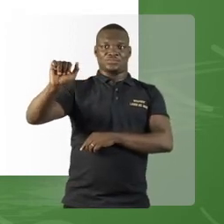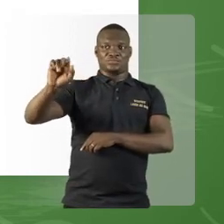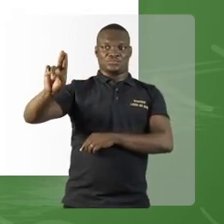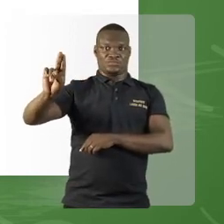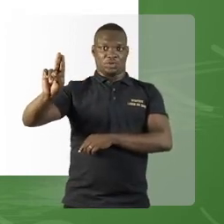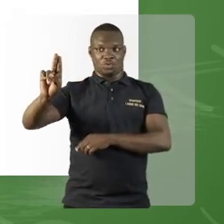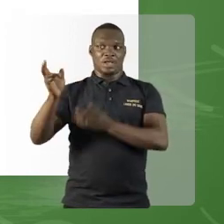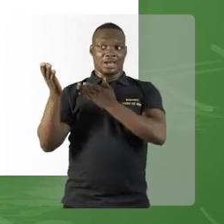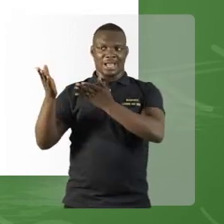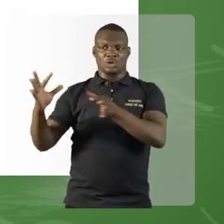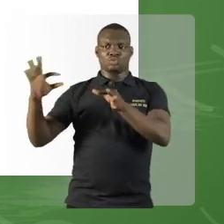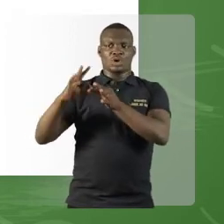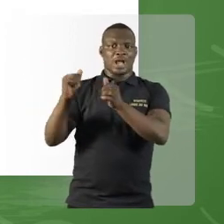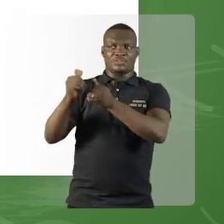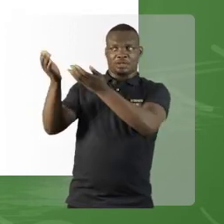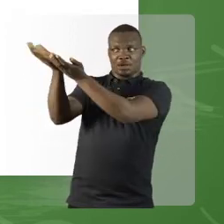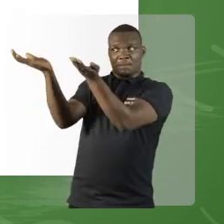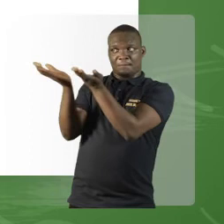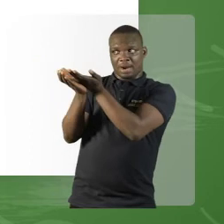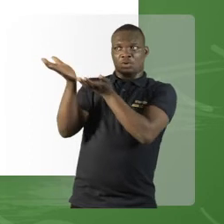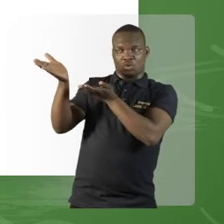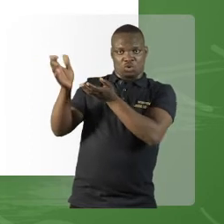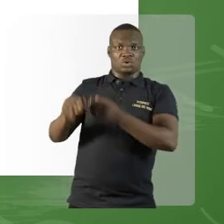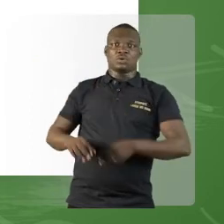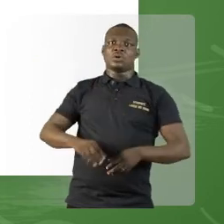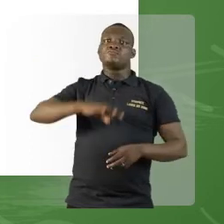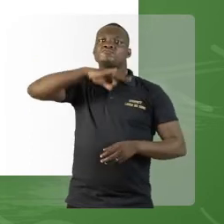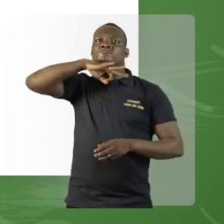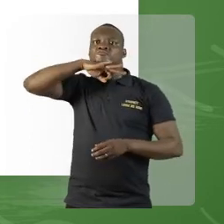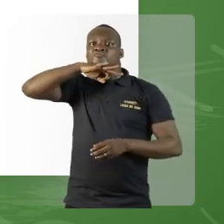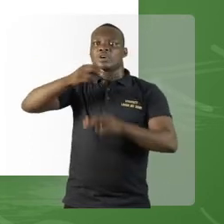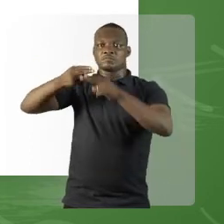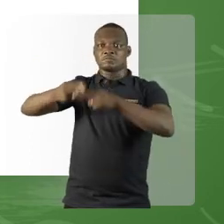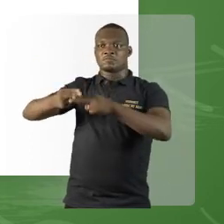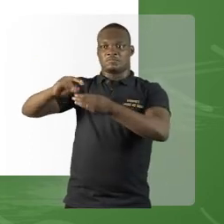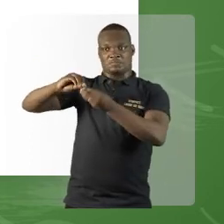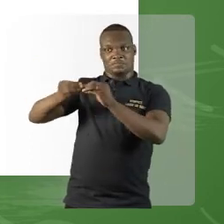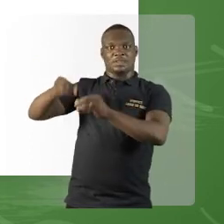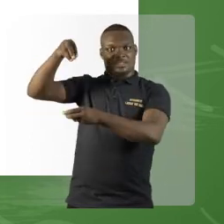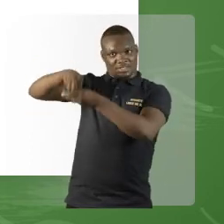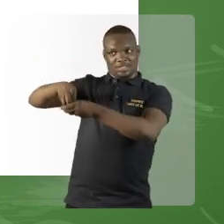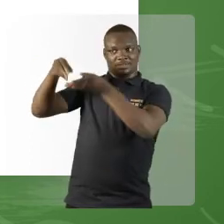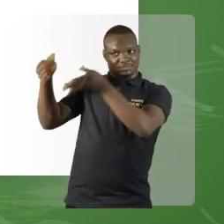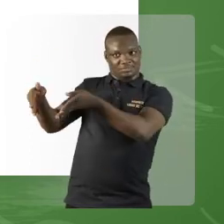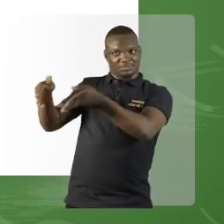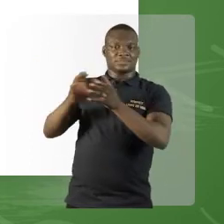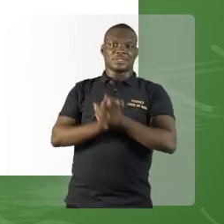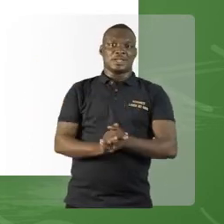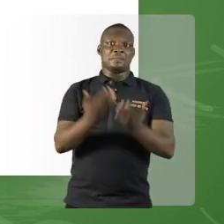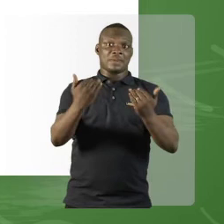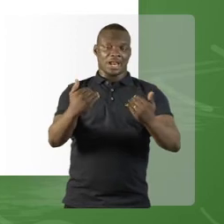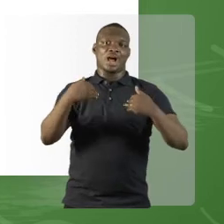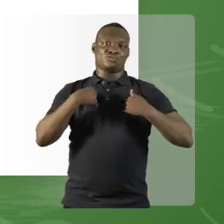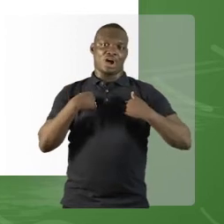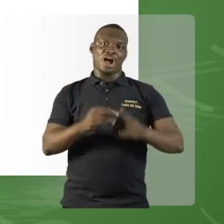relié à un plateau dans lequel on dépose des masses marquées pour réaliser l'équilibre de la balance. Et la deuxième